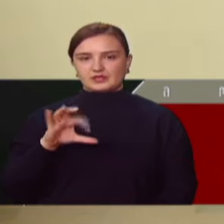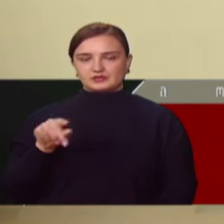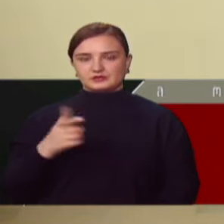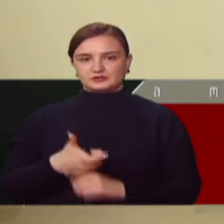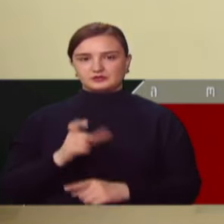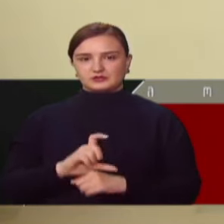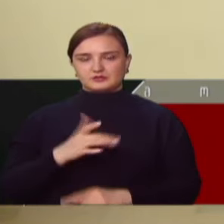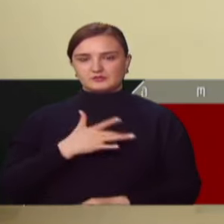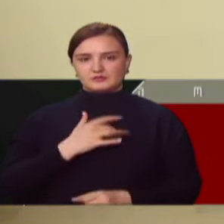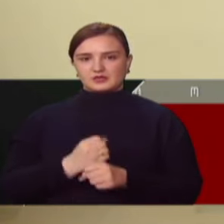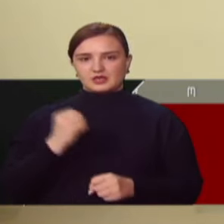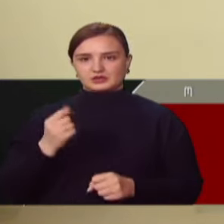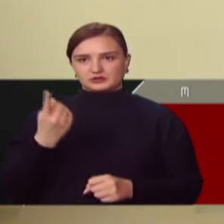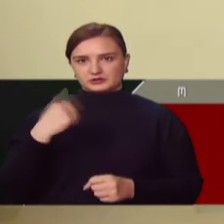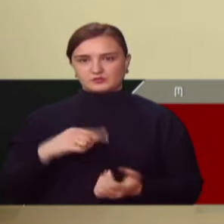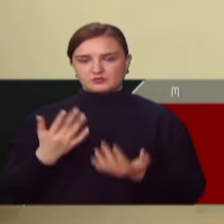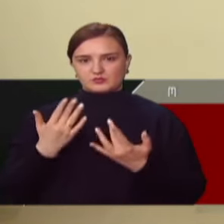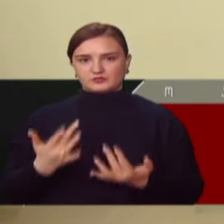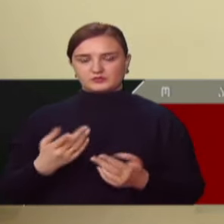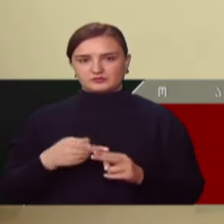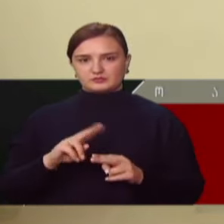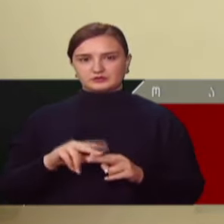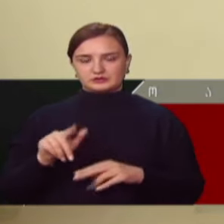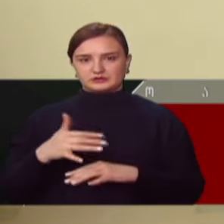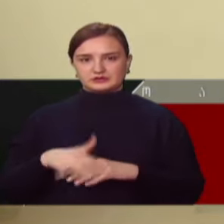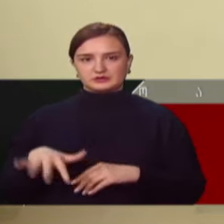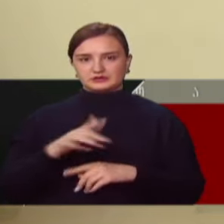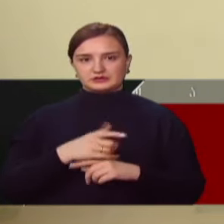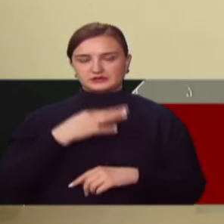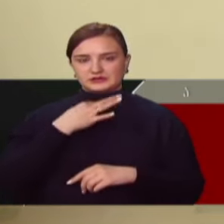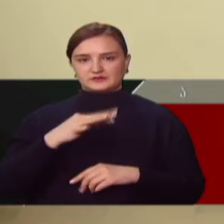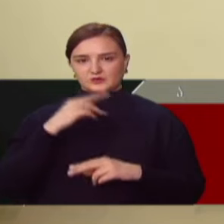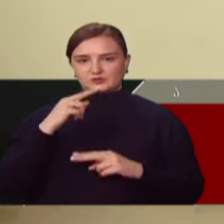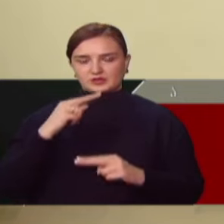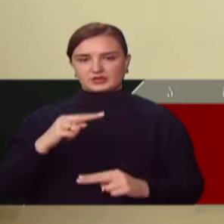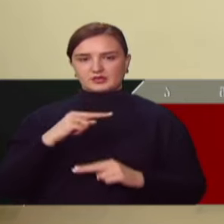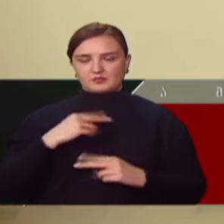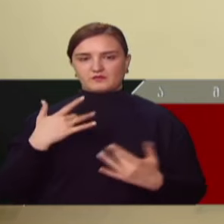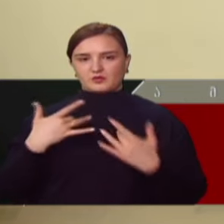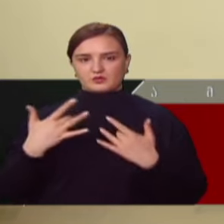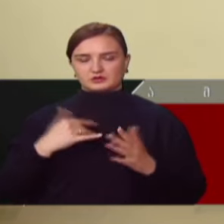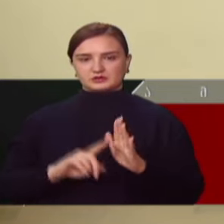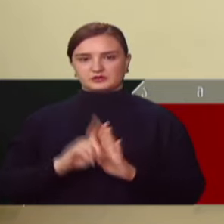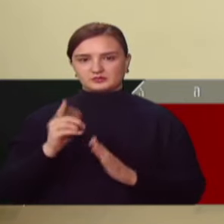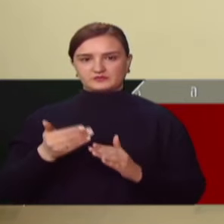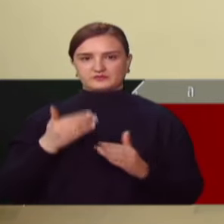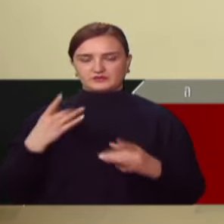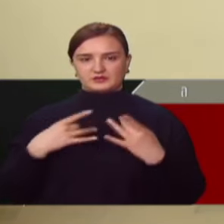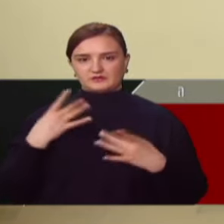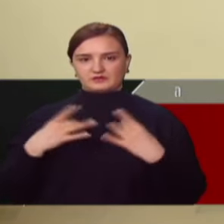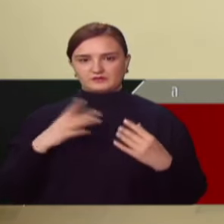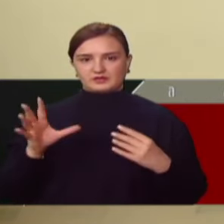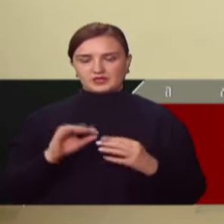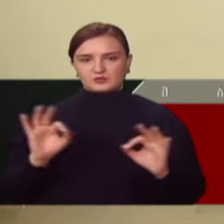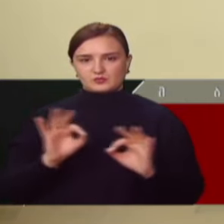კლასში ძალიან მკაცრი და მომთხოვნია, თუმცა კლასის გარეთ ძალიან საყვარელი და ყურადღებიანი. კონცერტის დაწყებამდე ნერვიულობდი, ყველა